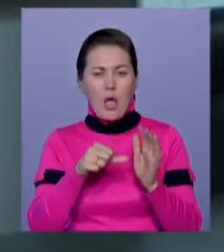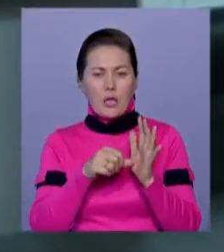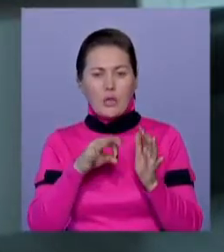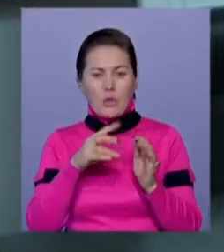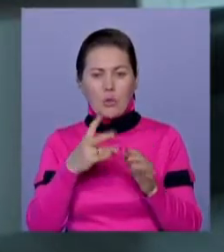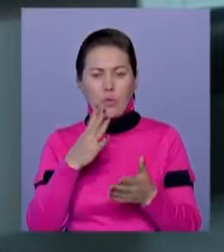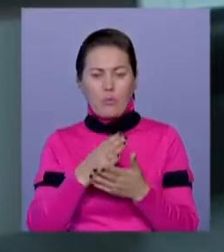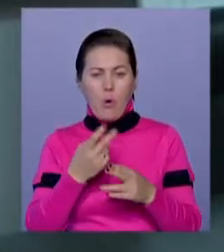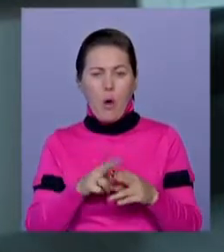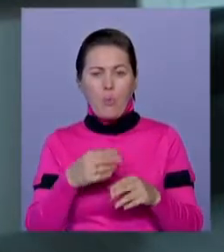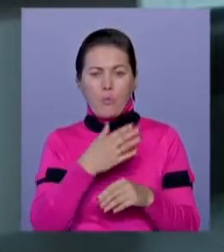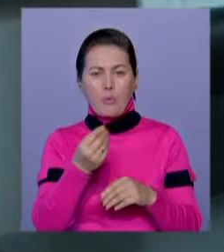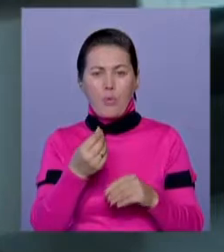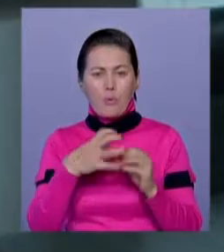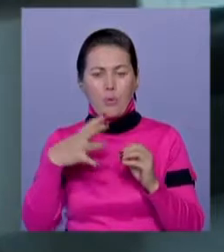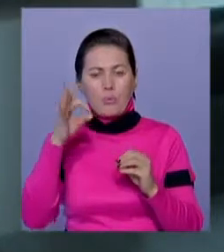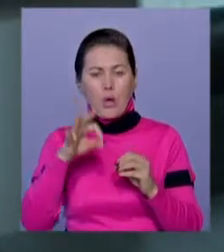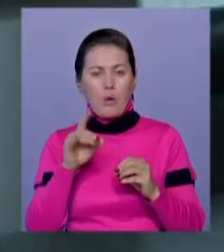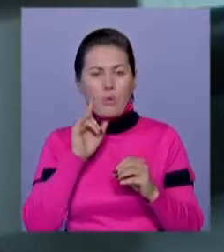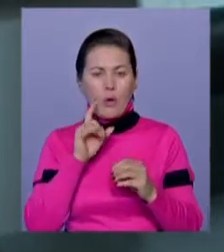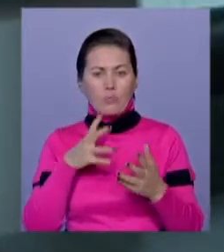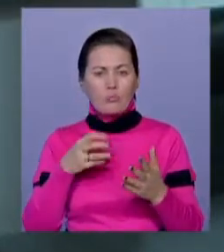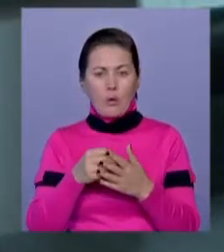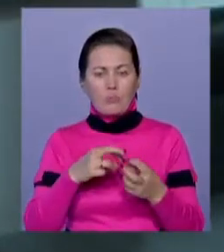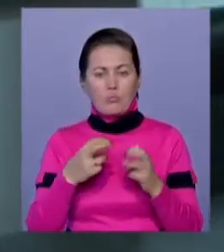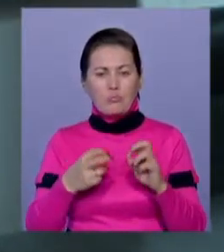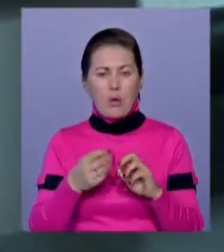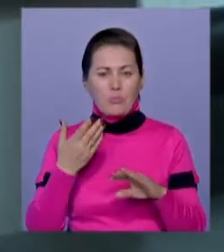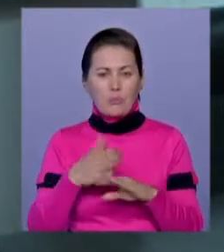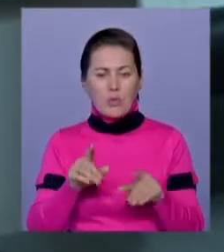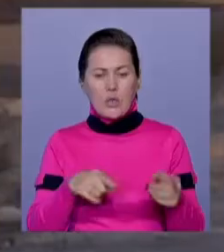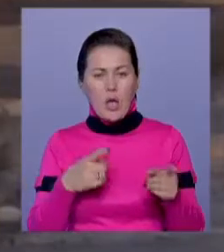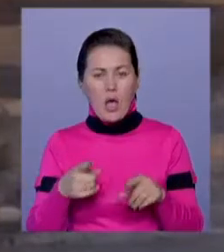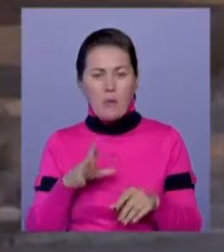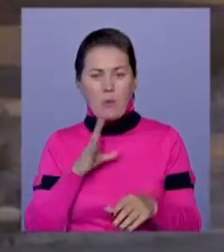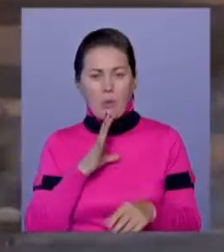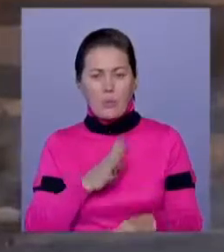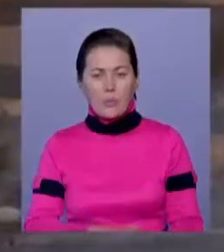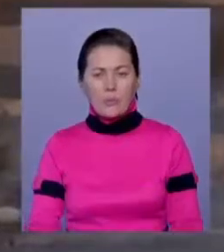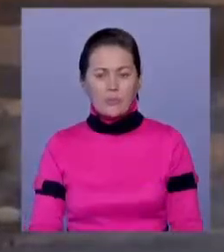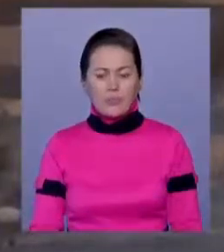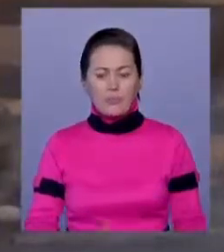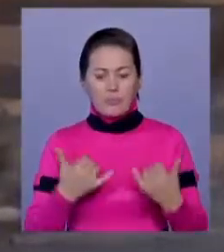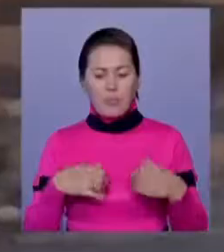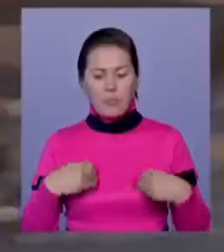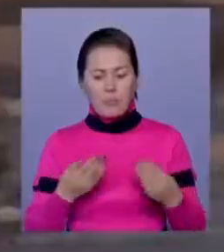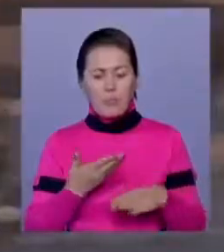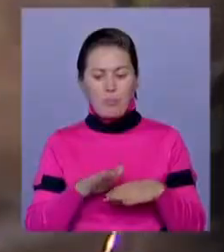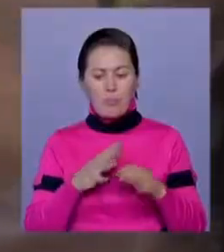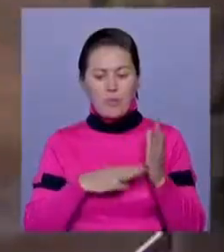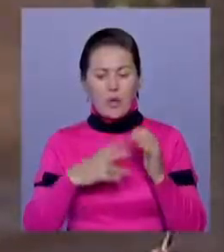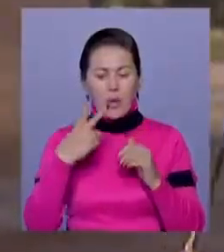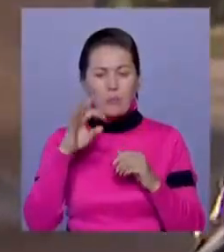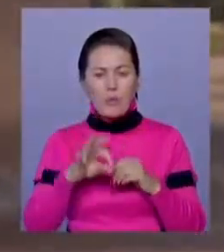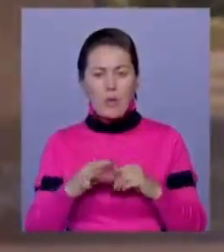триллионға жетті. Осы соманың 15% уақытылы төленбей проблемалық кредитке айналып отыр. Биыл берілген несиенің